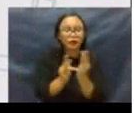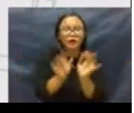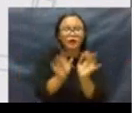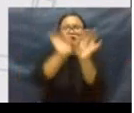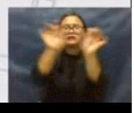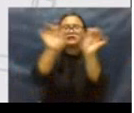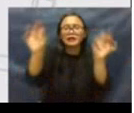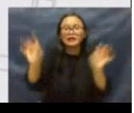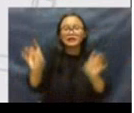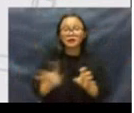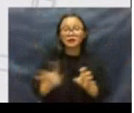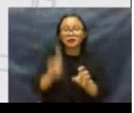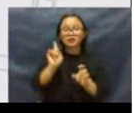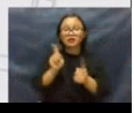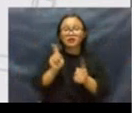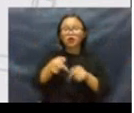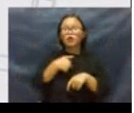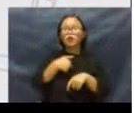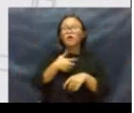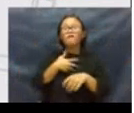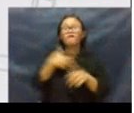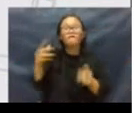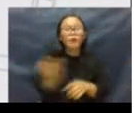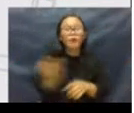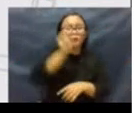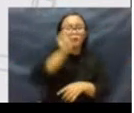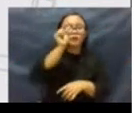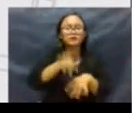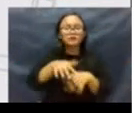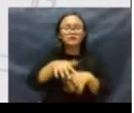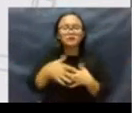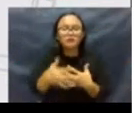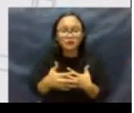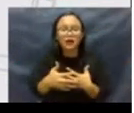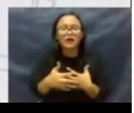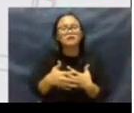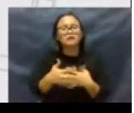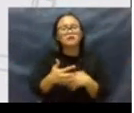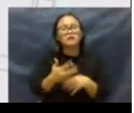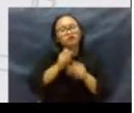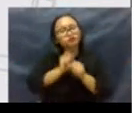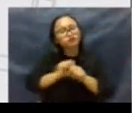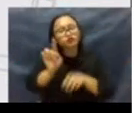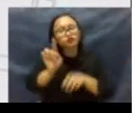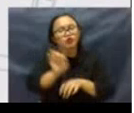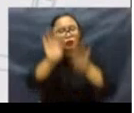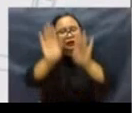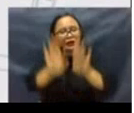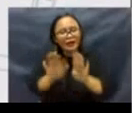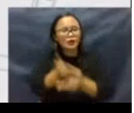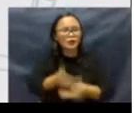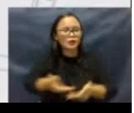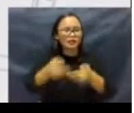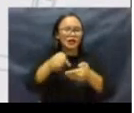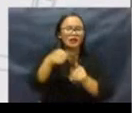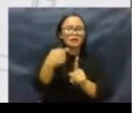diminta untuk memilih prioritas, saya akan ceritakan dulu berpikir kritis terkait dengan media sosial dan teknologi.